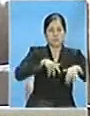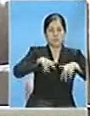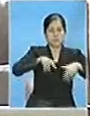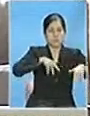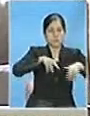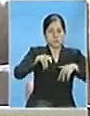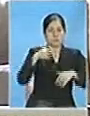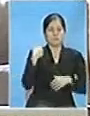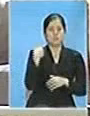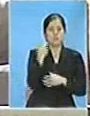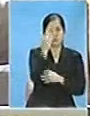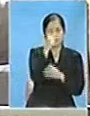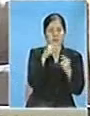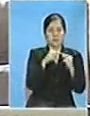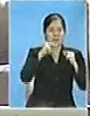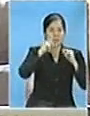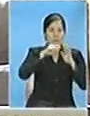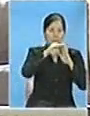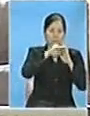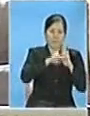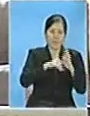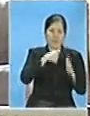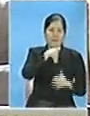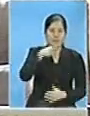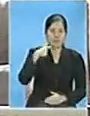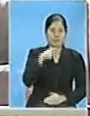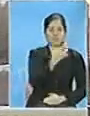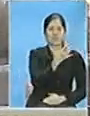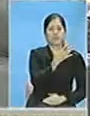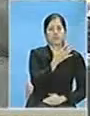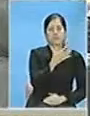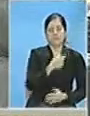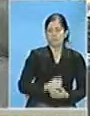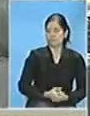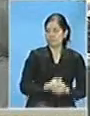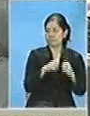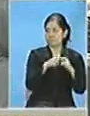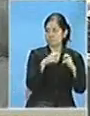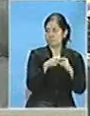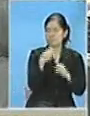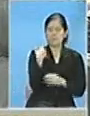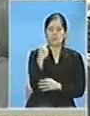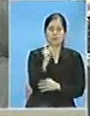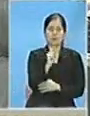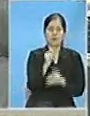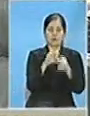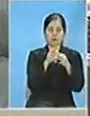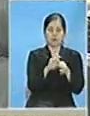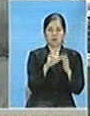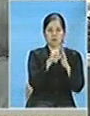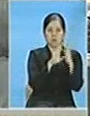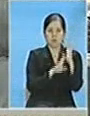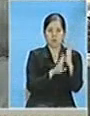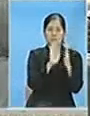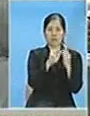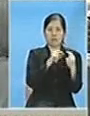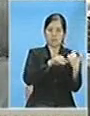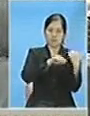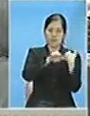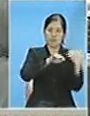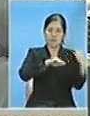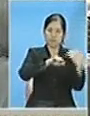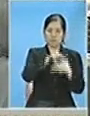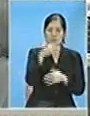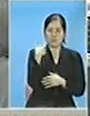แล้วที่นี่ยังไม่ลดเลยเพราะว่ายังไม่ได้เอาท่อออกไปนะครับเกี่ยวข้องเพราะว่าจราจรน่ะนะครับมีคนร้องสุดท้าย